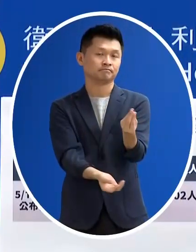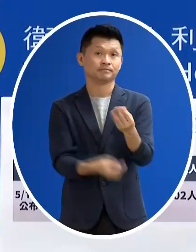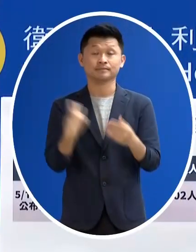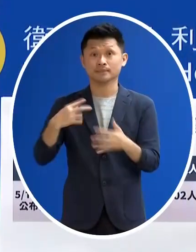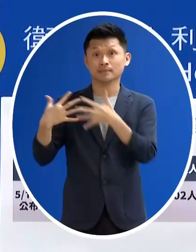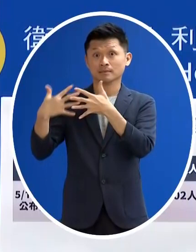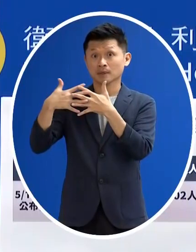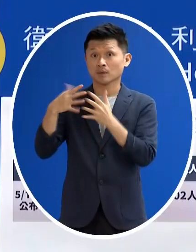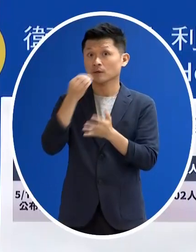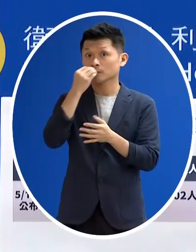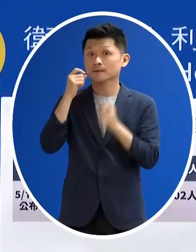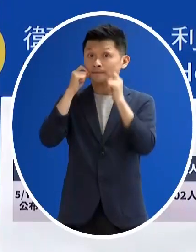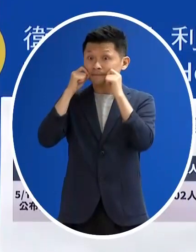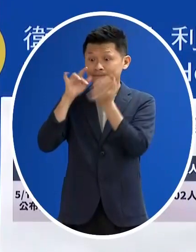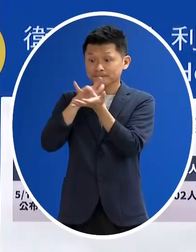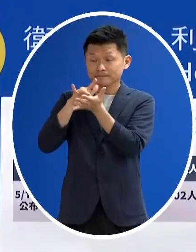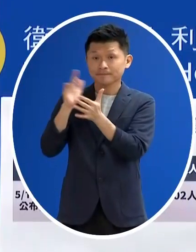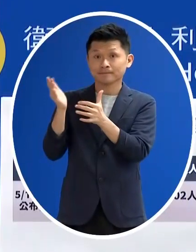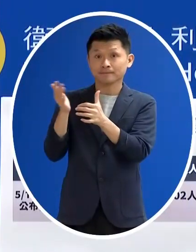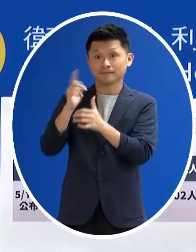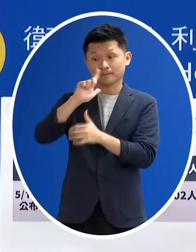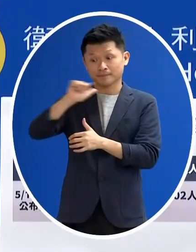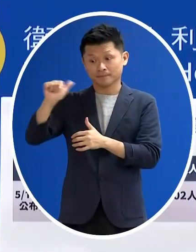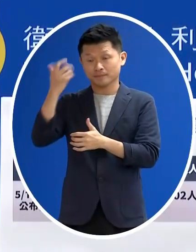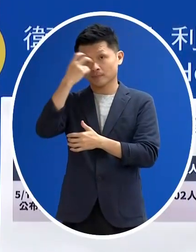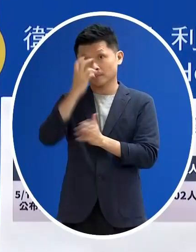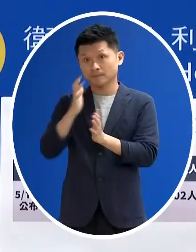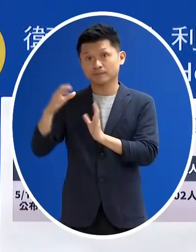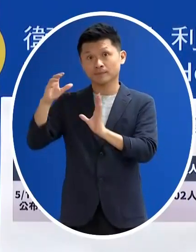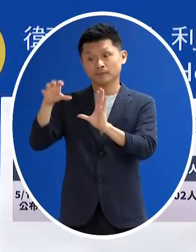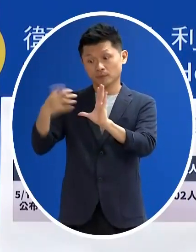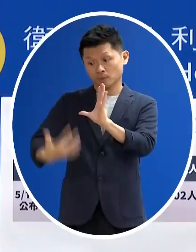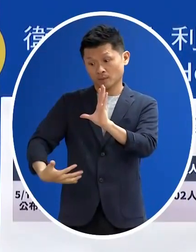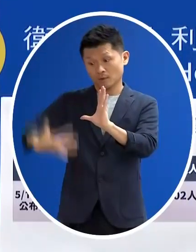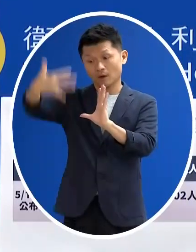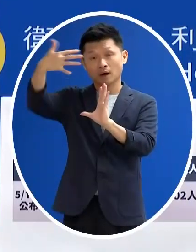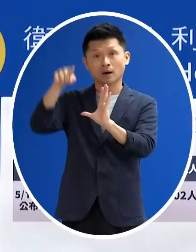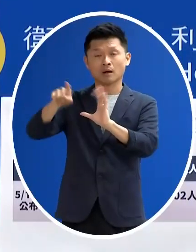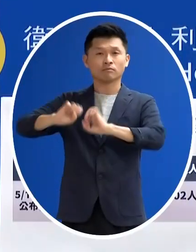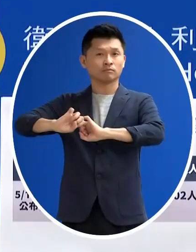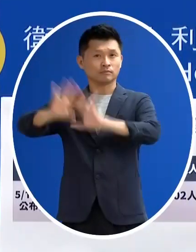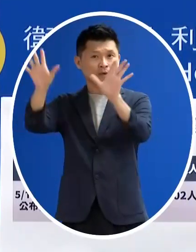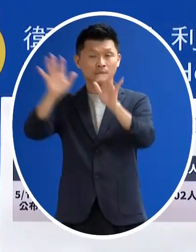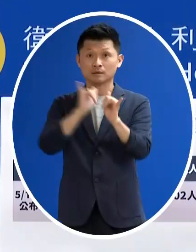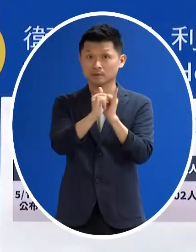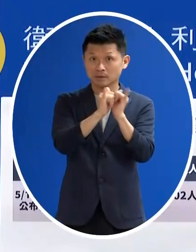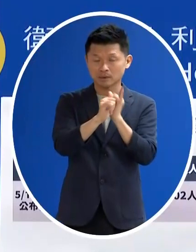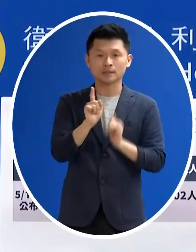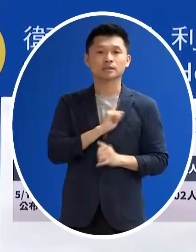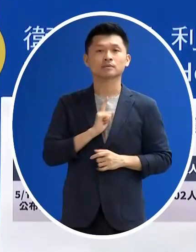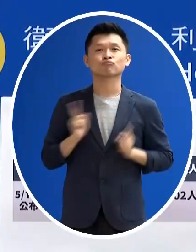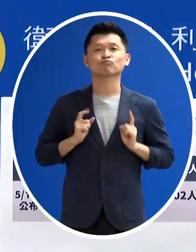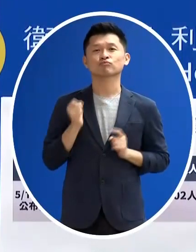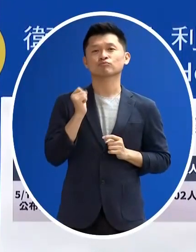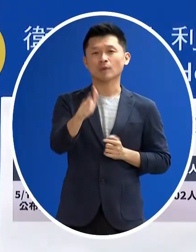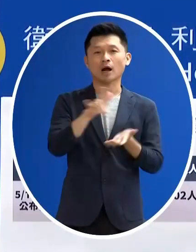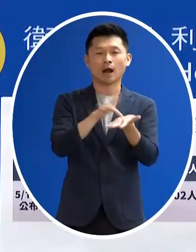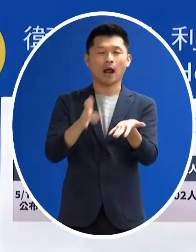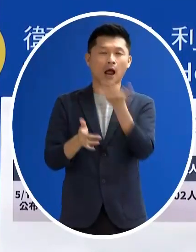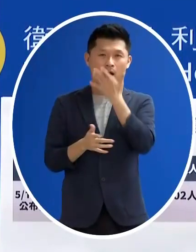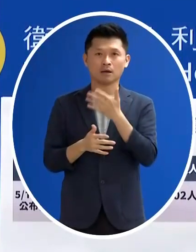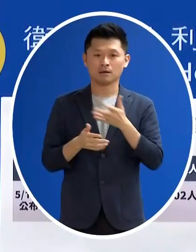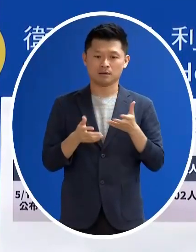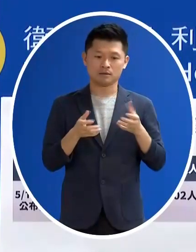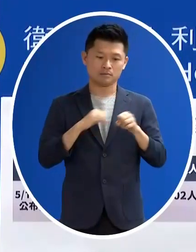食品药物管理局的网页上面明白的告诉民众说不应该自己去买这样的一个药物来治